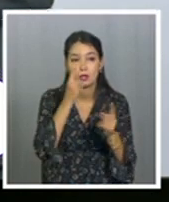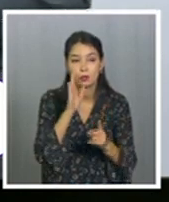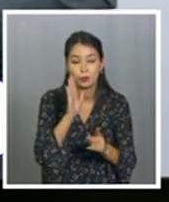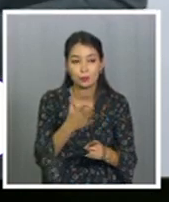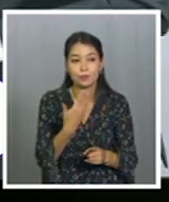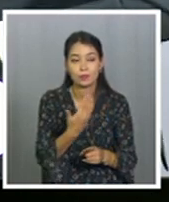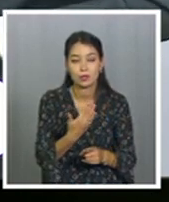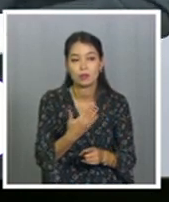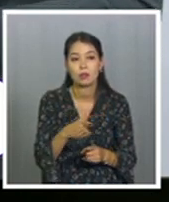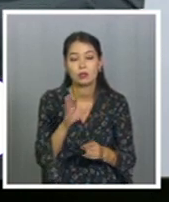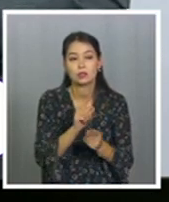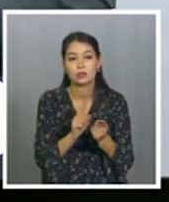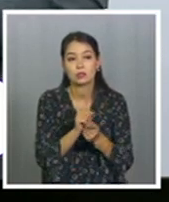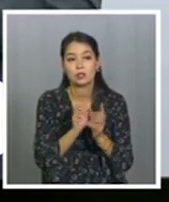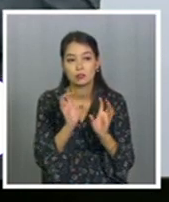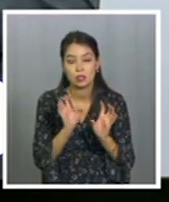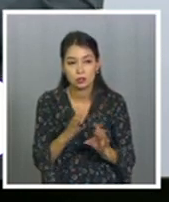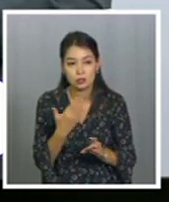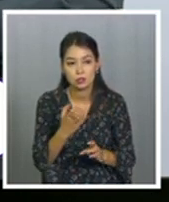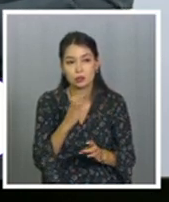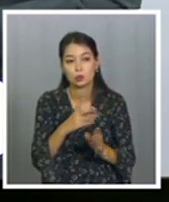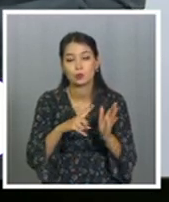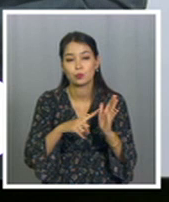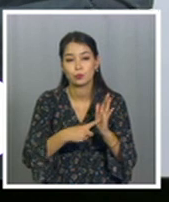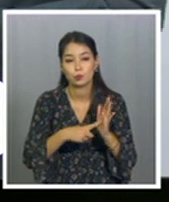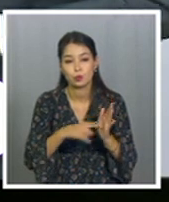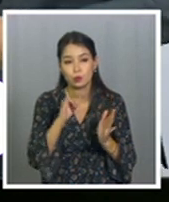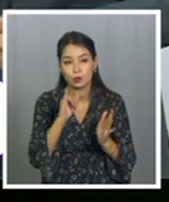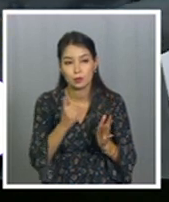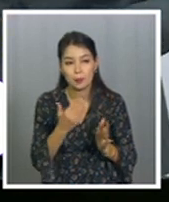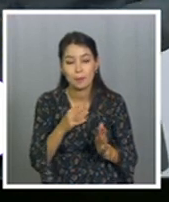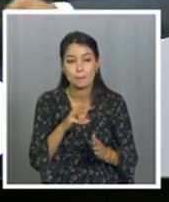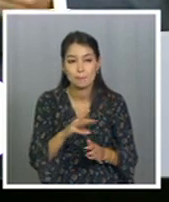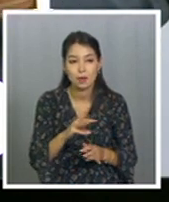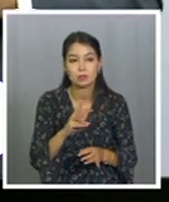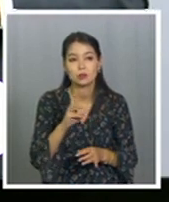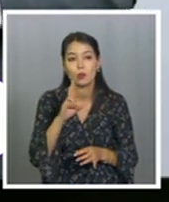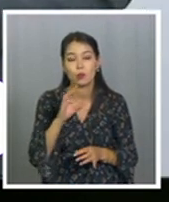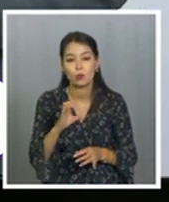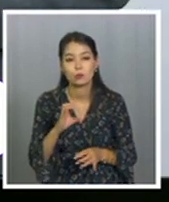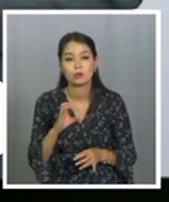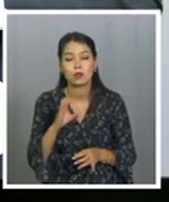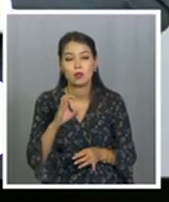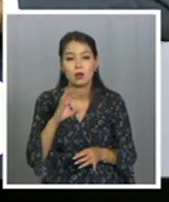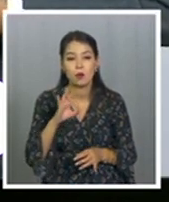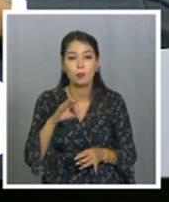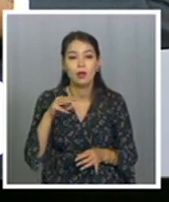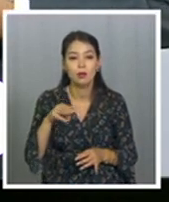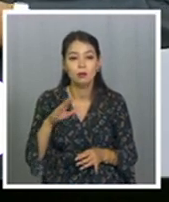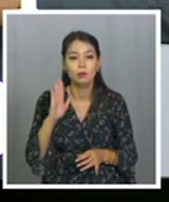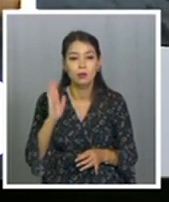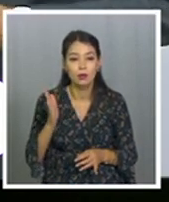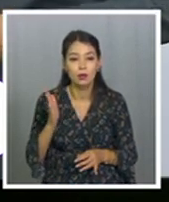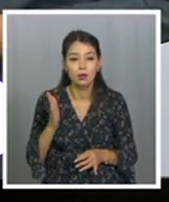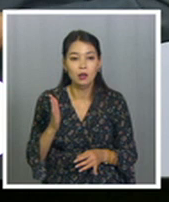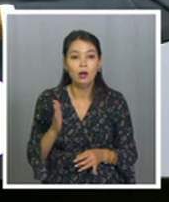зарядымыздың өзгеру заңдылығы С көбейтілген кернеудің максимум мәні көбейтілген косинус омегаты болады.